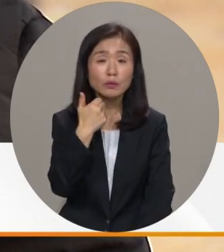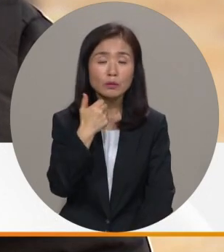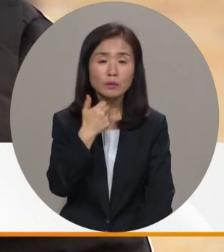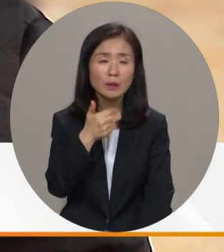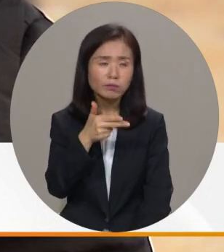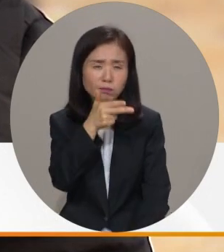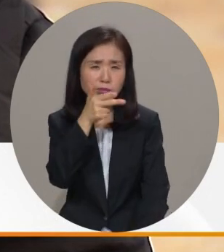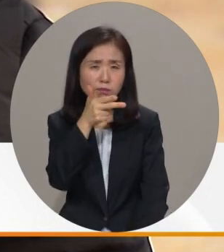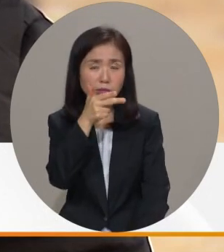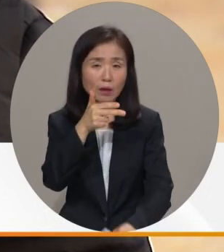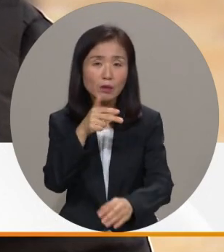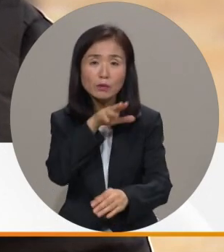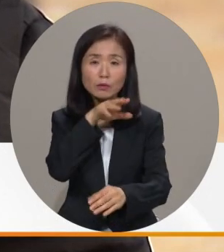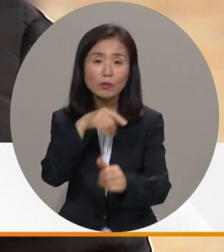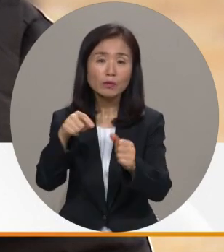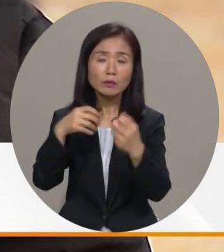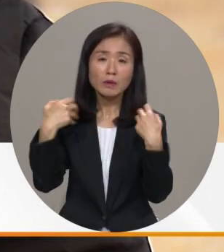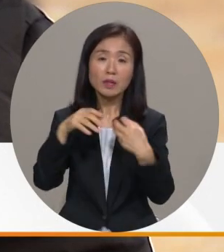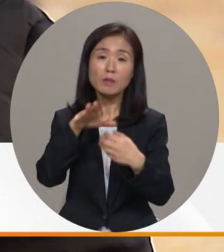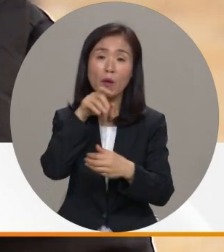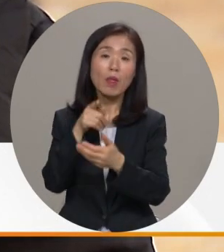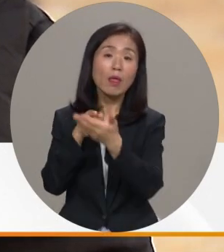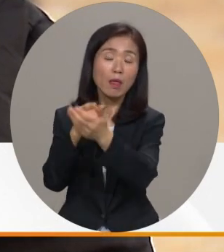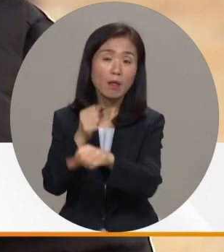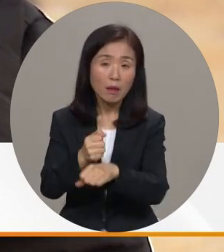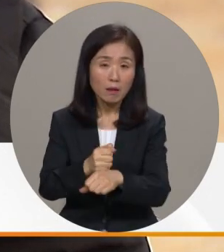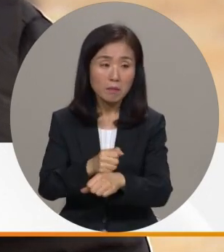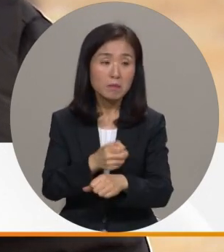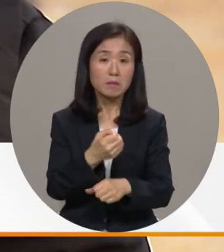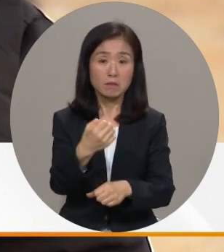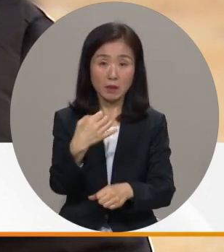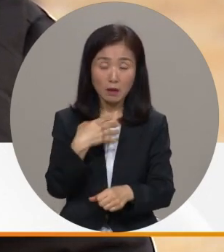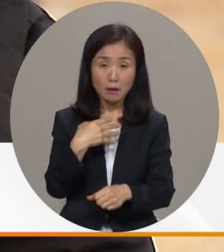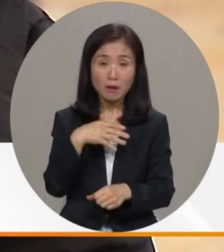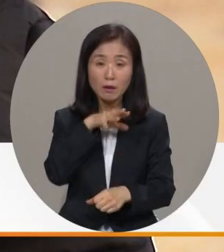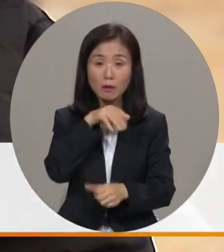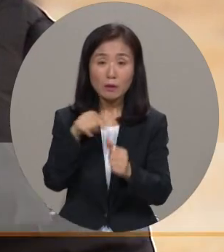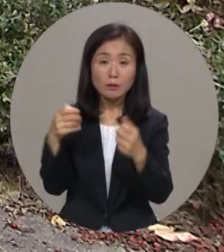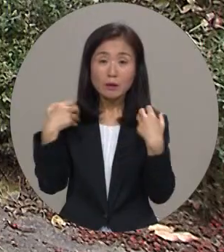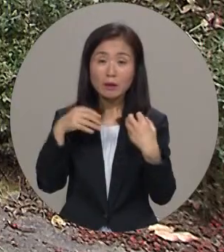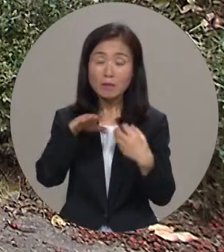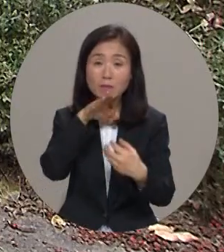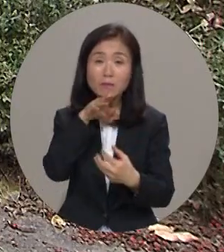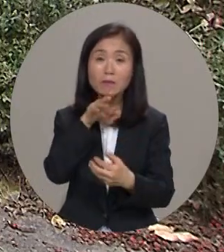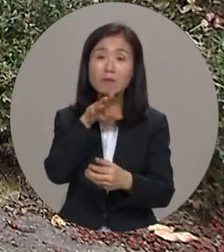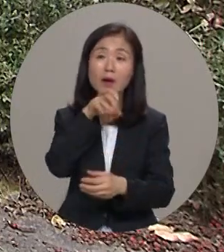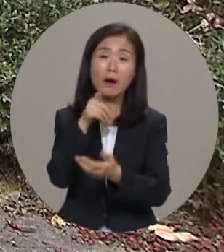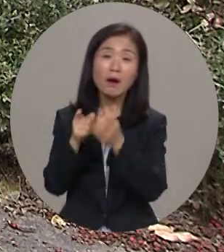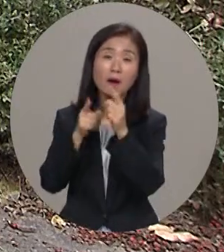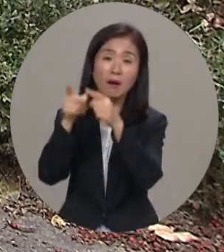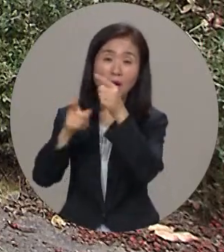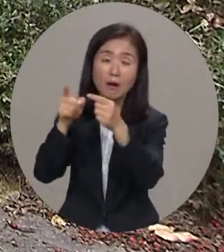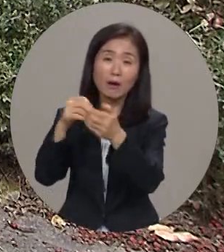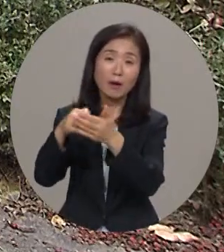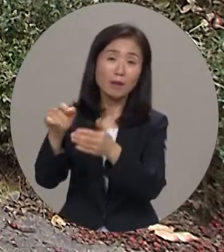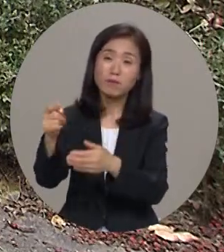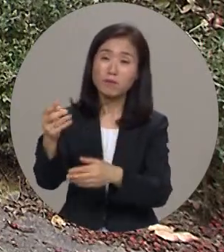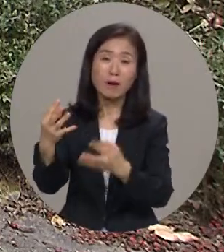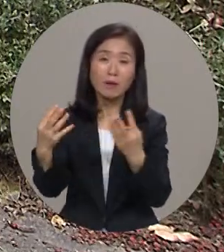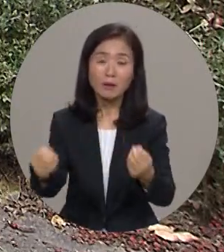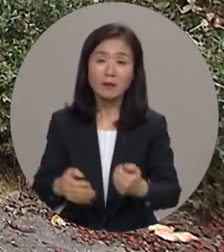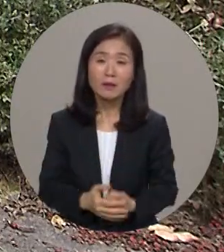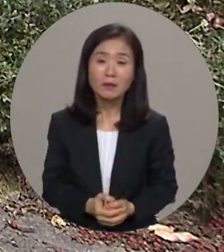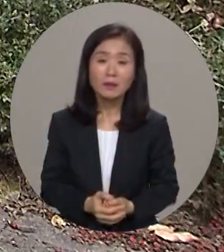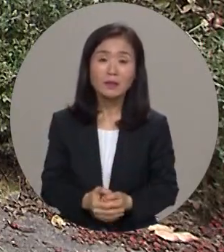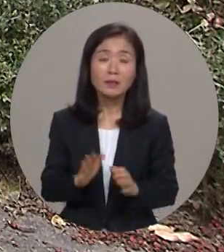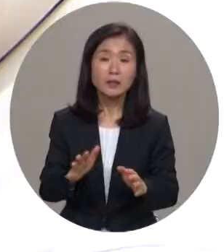영상 찍고 이거 교육청에 민원 넣겠다. 그래서 교육청에 민원이 수백 건이 들어왔다 하더라고요. 이제 막 교단에 서기 시작한